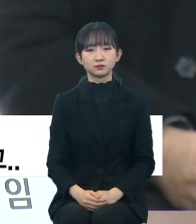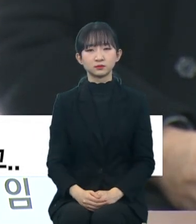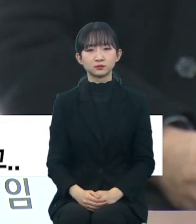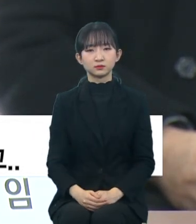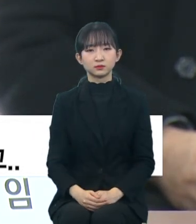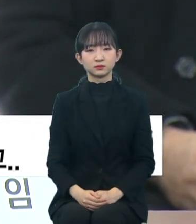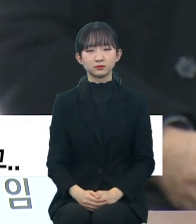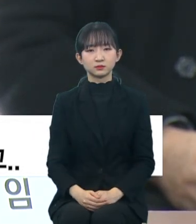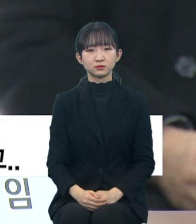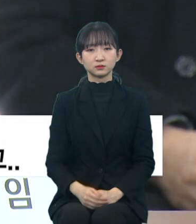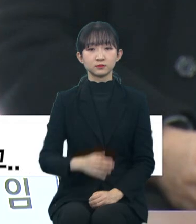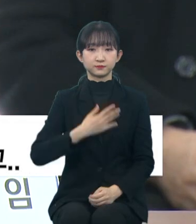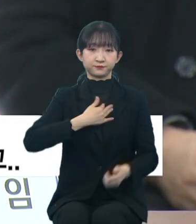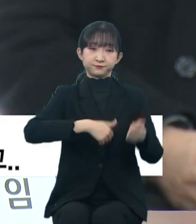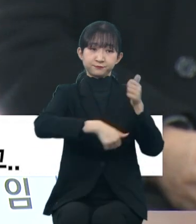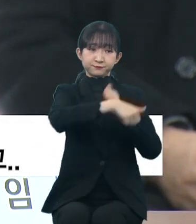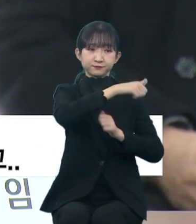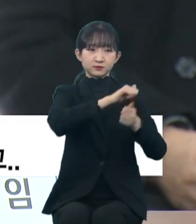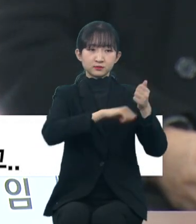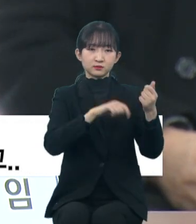선진 것 그토록